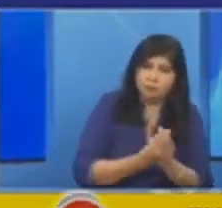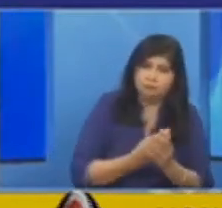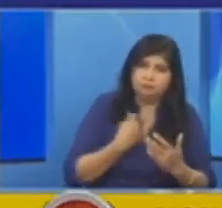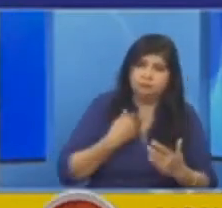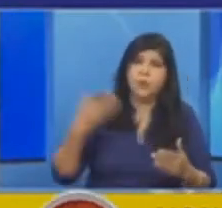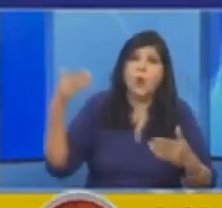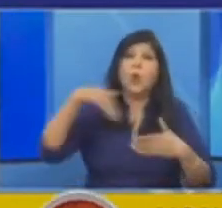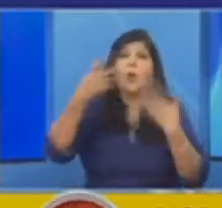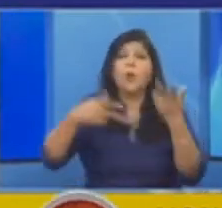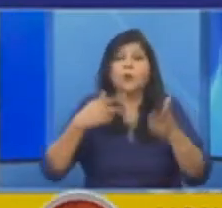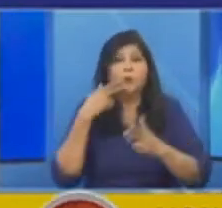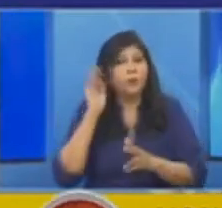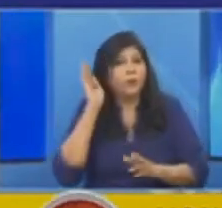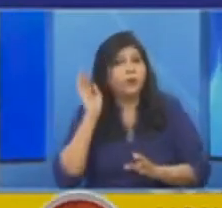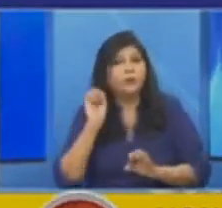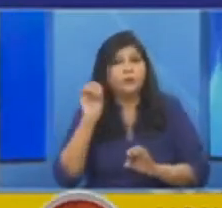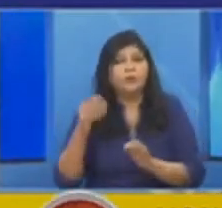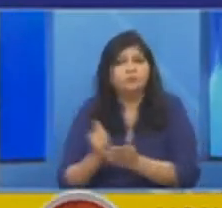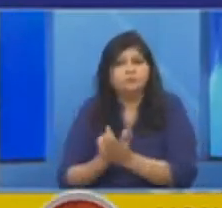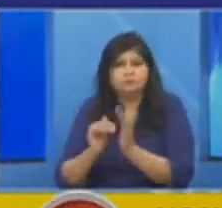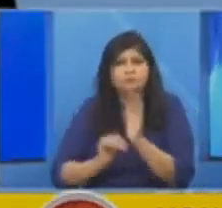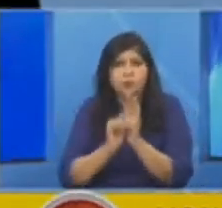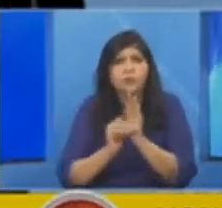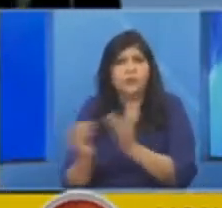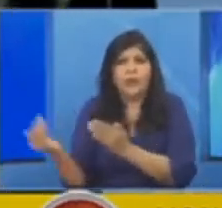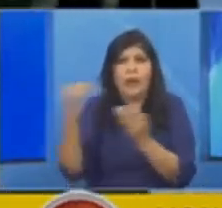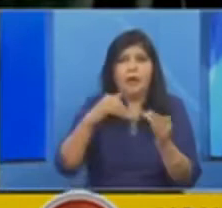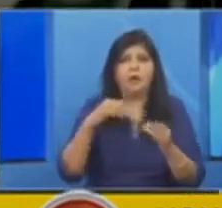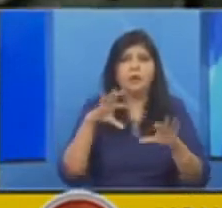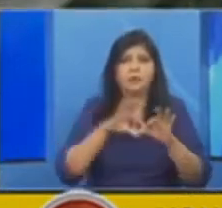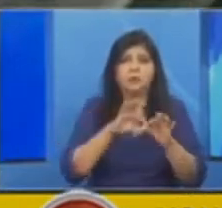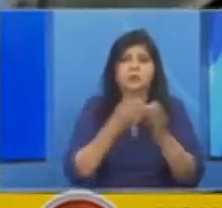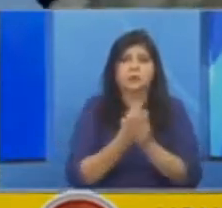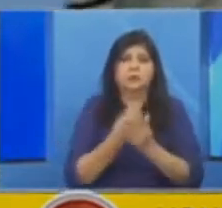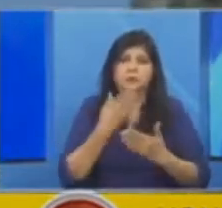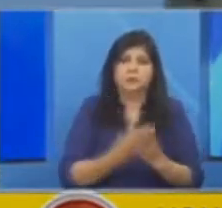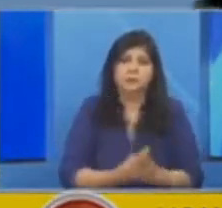और दूसरों को भी मोटिवेट करें, साथ ही अगर